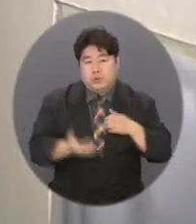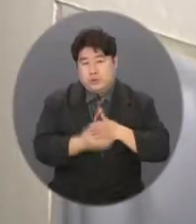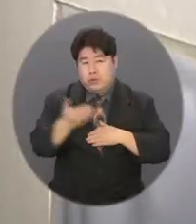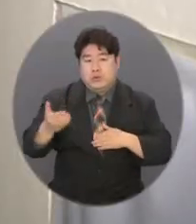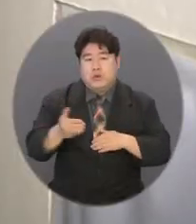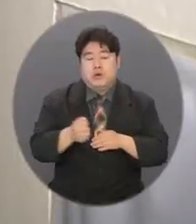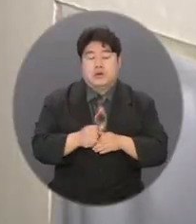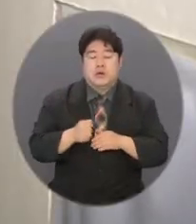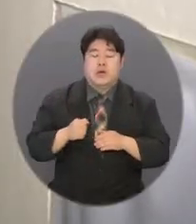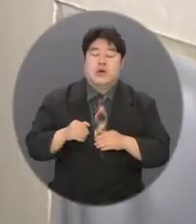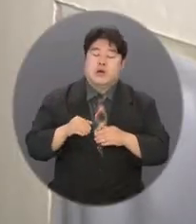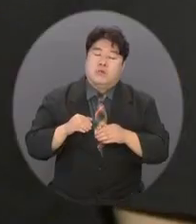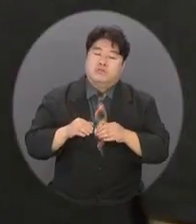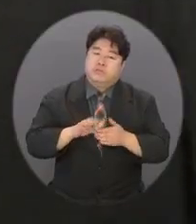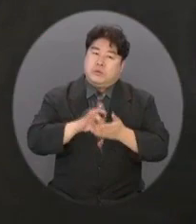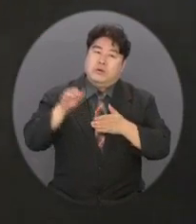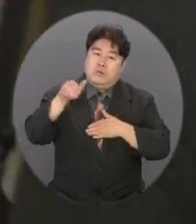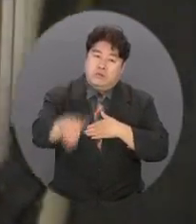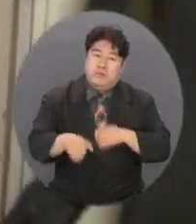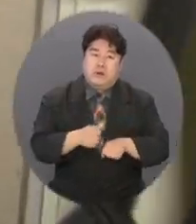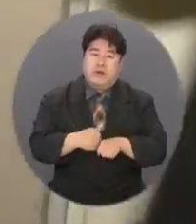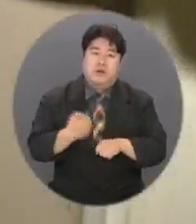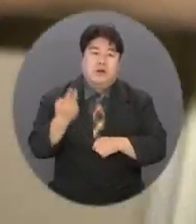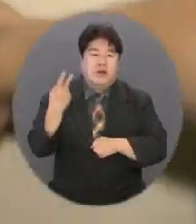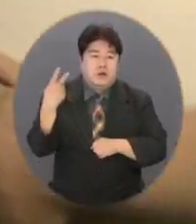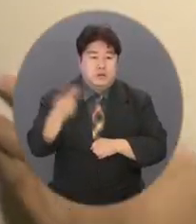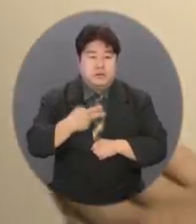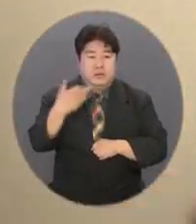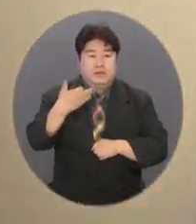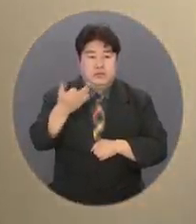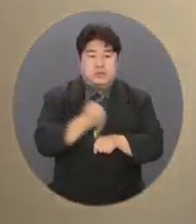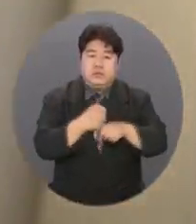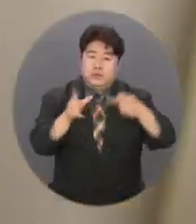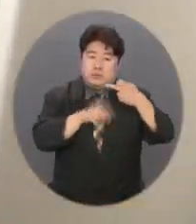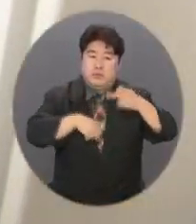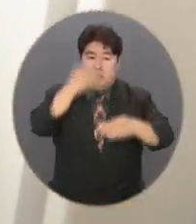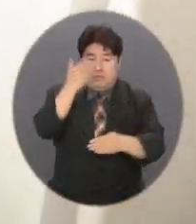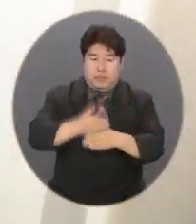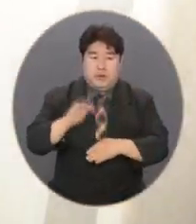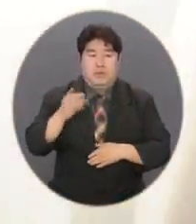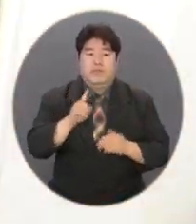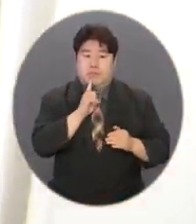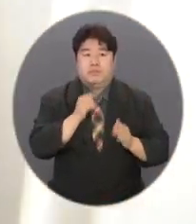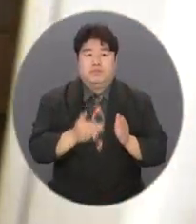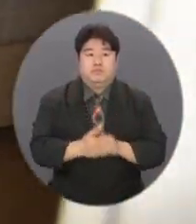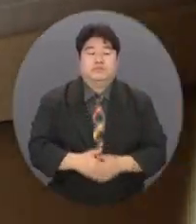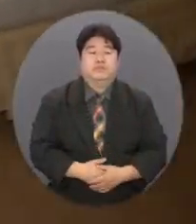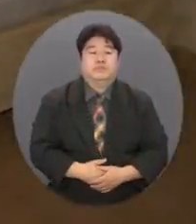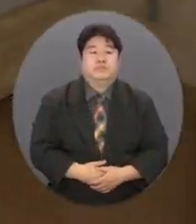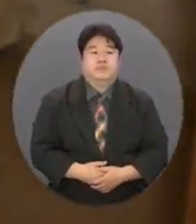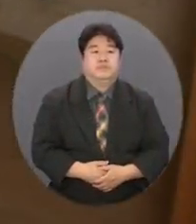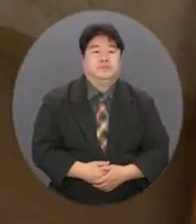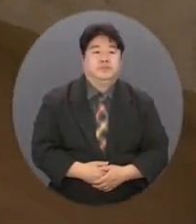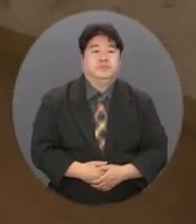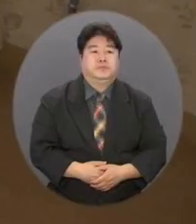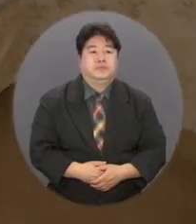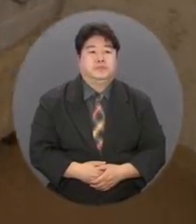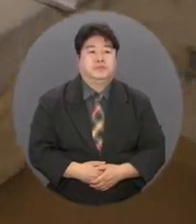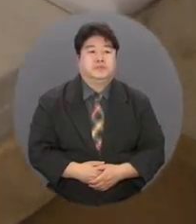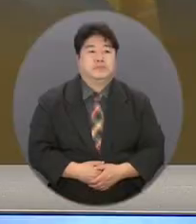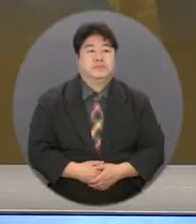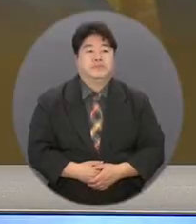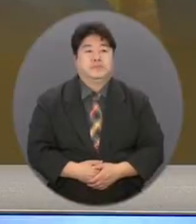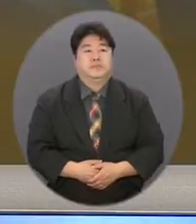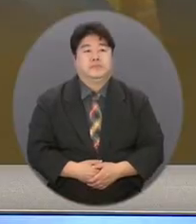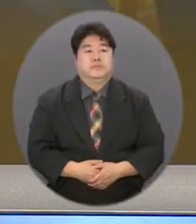가면서 내리막길을 걸어 9 결국 지난 2019년 12월 폐허 패쓰 입니다 mbc 뉴스 송전 글입니다